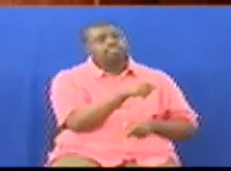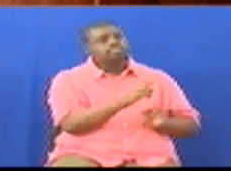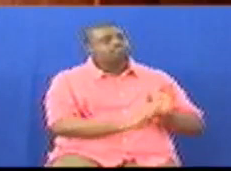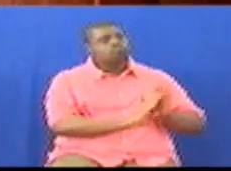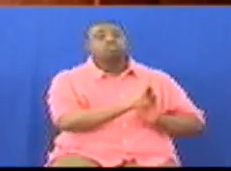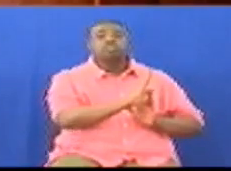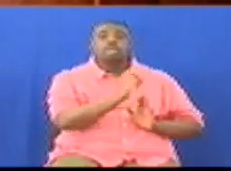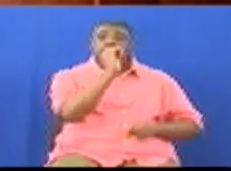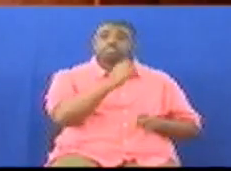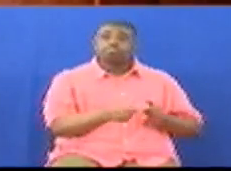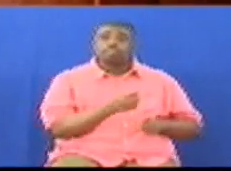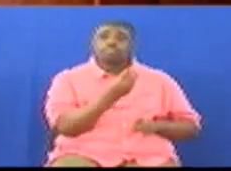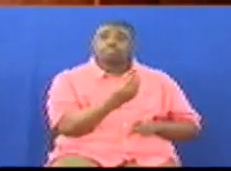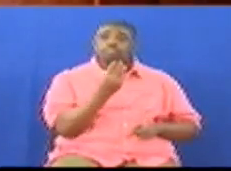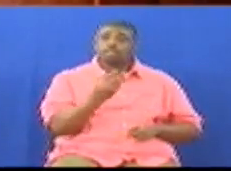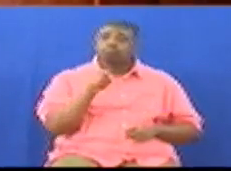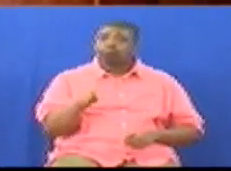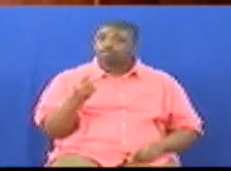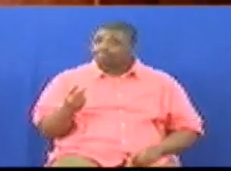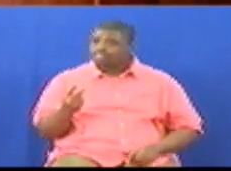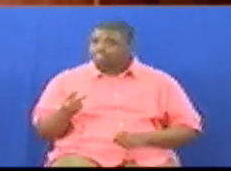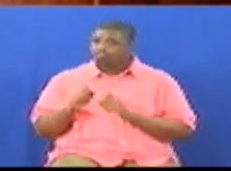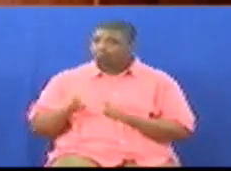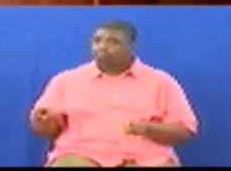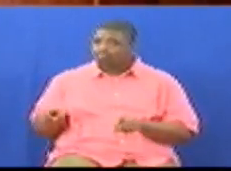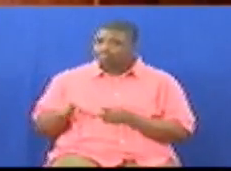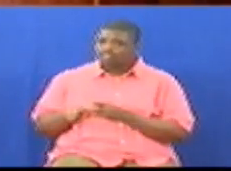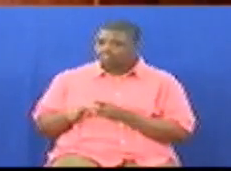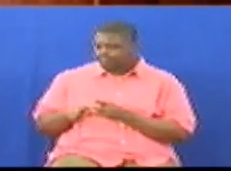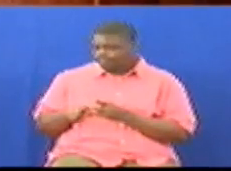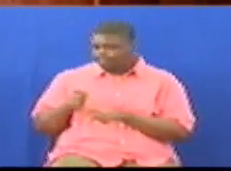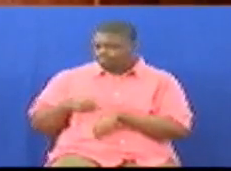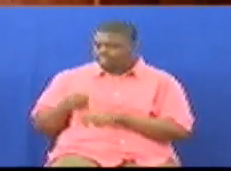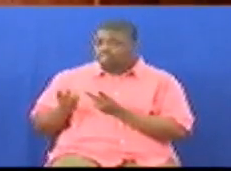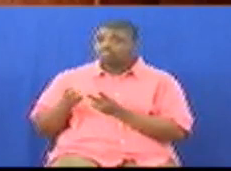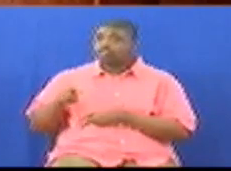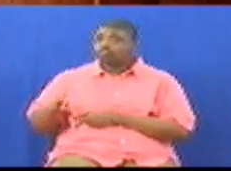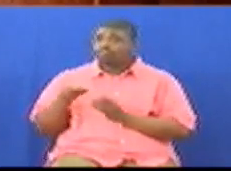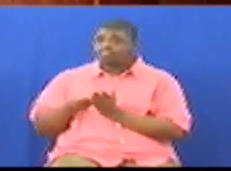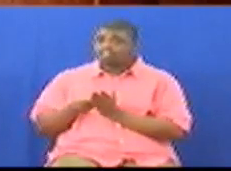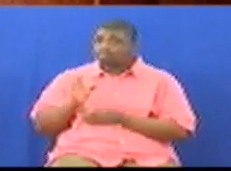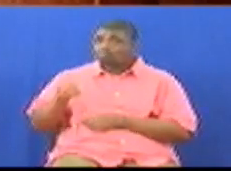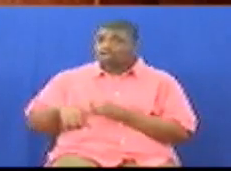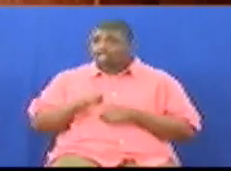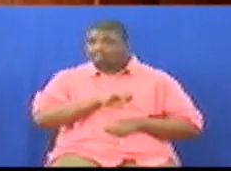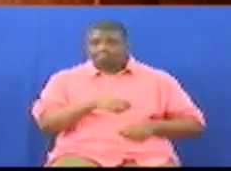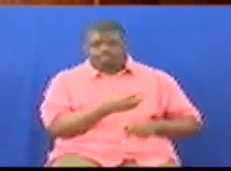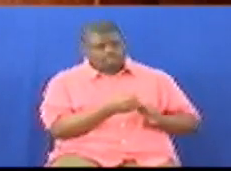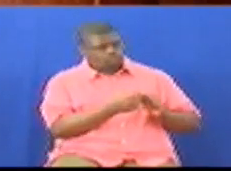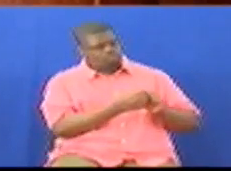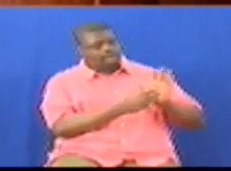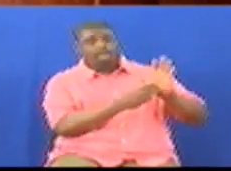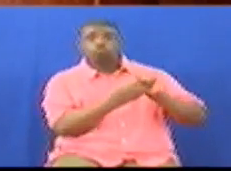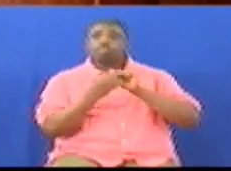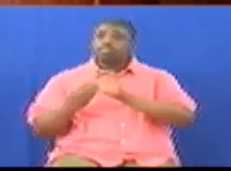33.2% ikilinganishwa na 44% iliyoshuhudiwa katika kipindi kama hicho katika mwaka wa fedha 2019. Aidha, uchambuzi